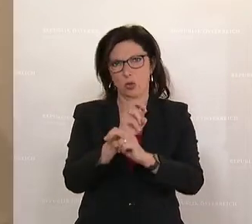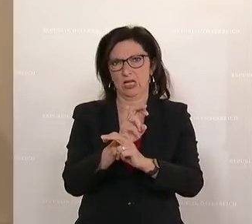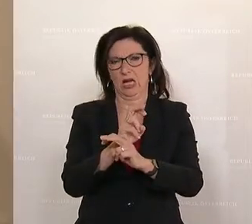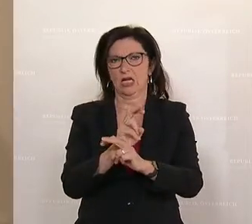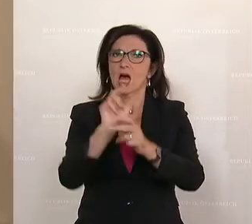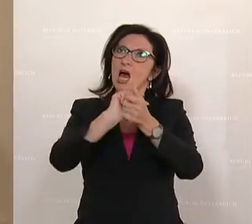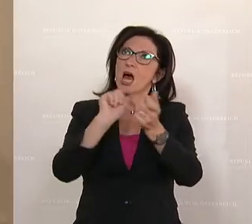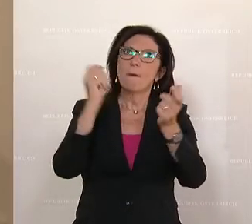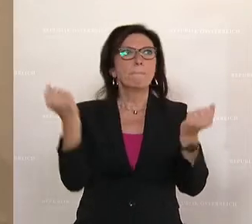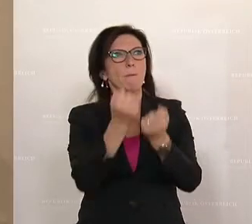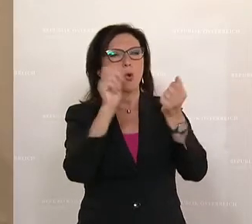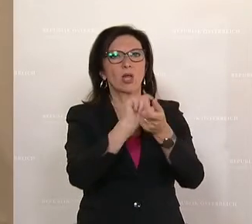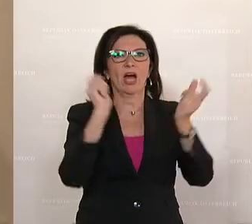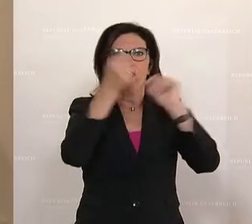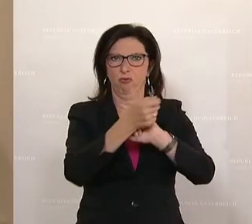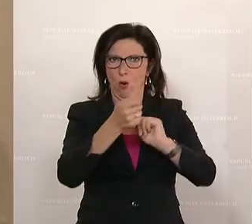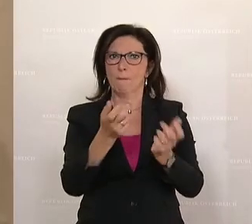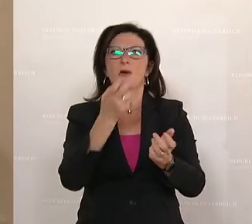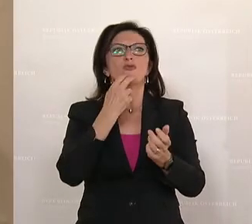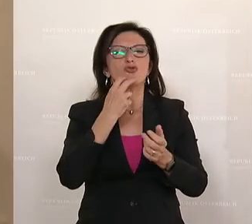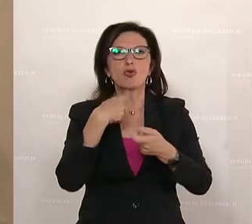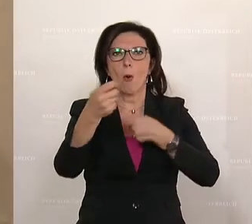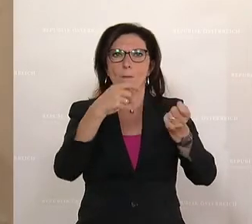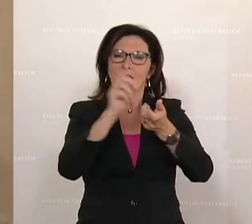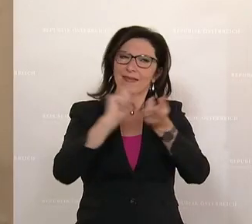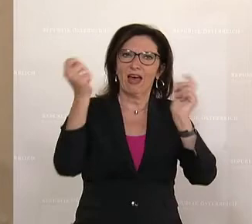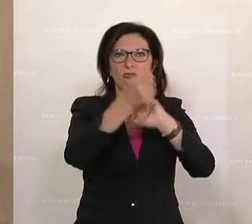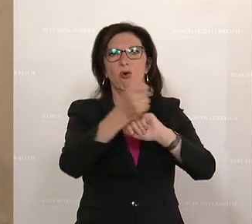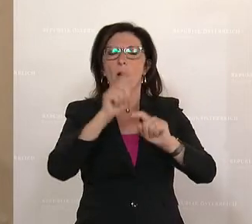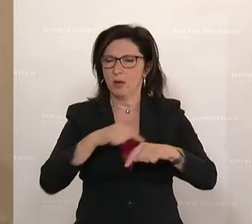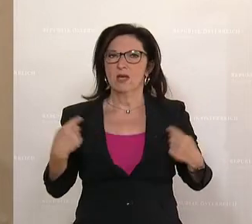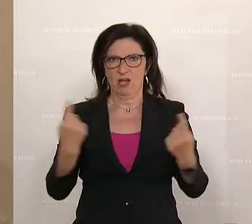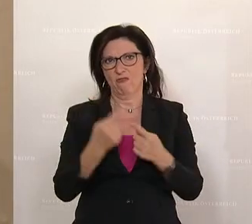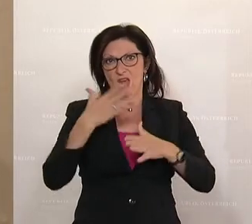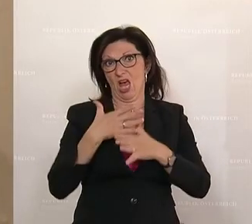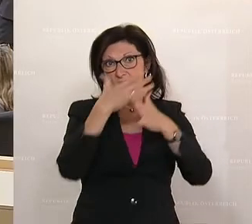diesen Reformbemühungen des Strommarkts beteiligt und auch da guten Lösungen nicht im Wege steht.